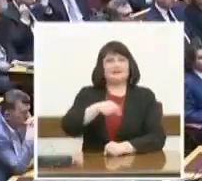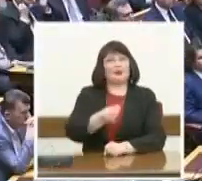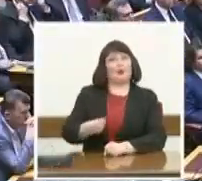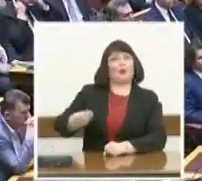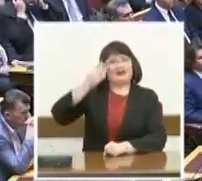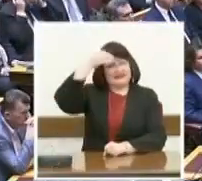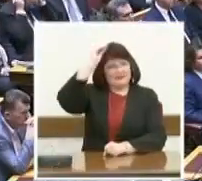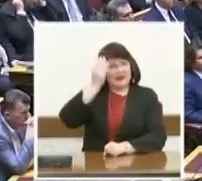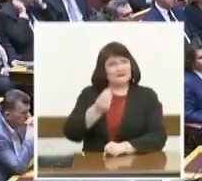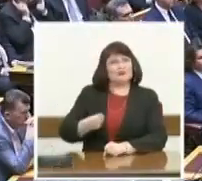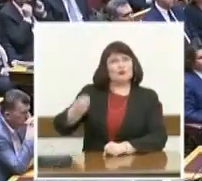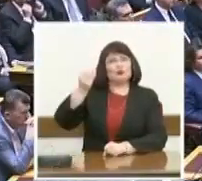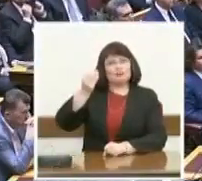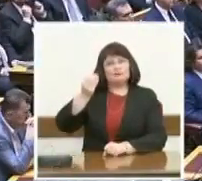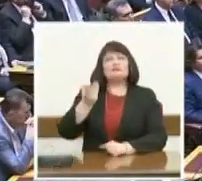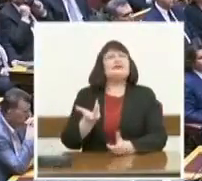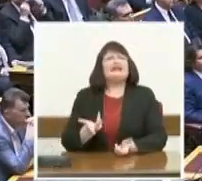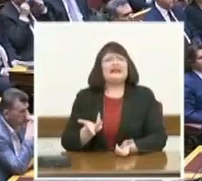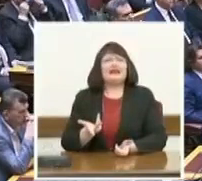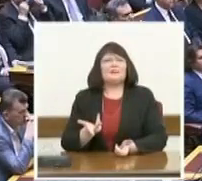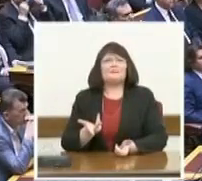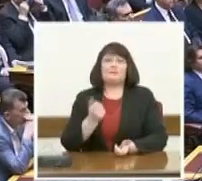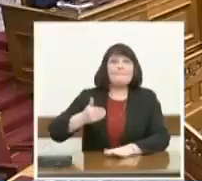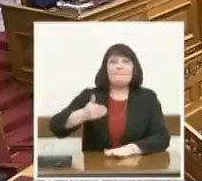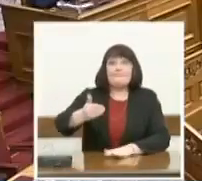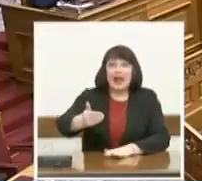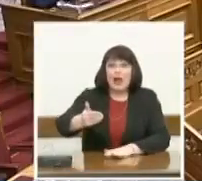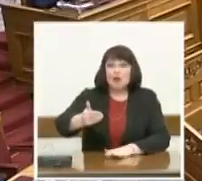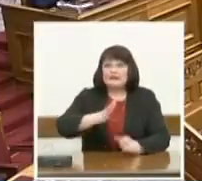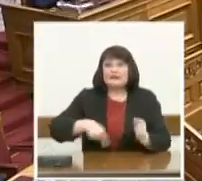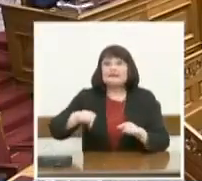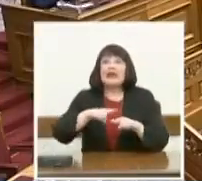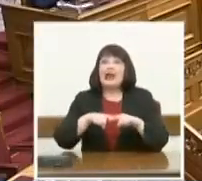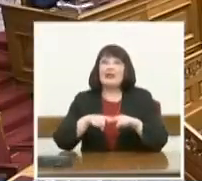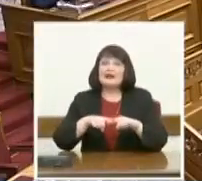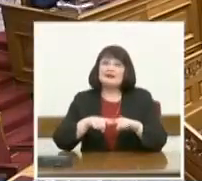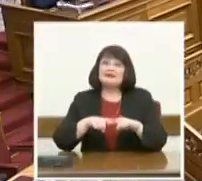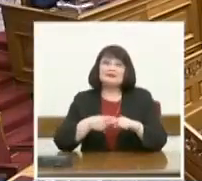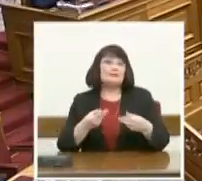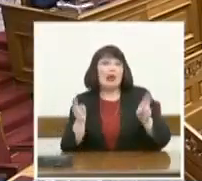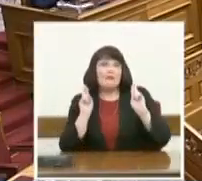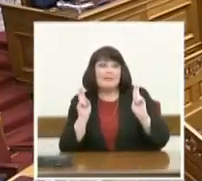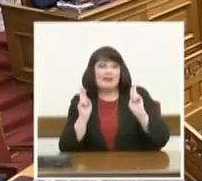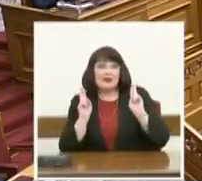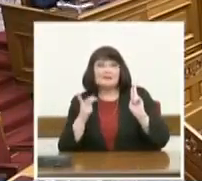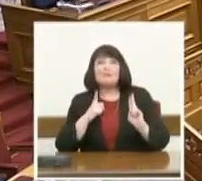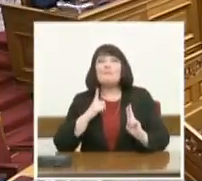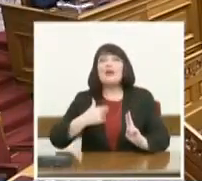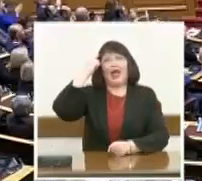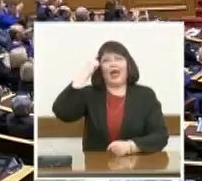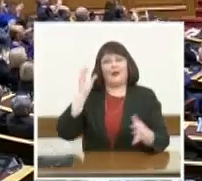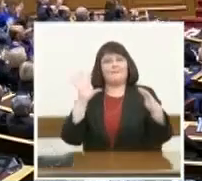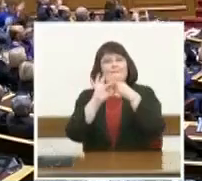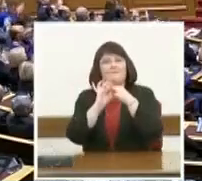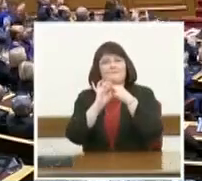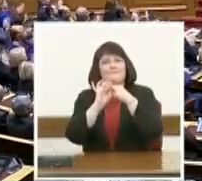Κατρούγκαλος παρέκλεινε, όπως είπε ο κ. Τσίπρας, από τις αρχές και γι' αυτό διαγράφει ουσιαστικά. Φεύγει από τα ψηφοδέλτια. Τόσο... Ο κ.